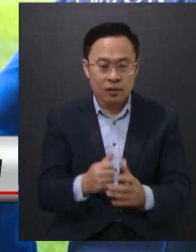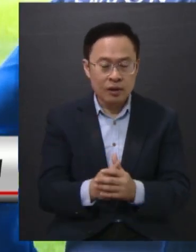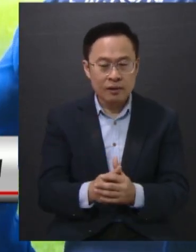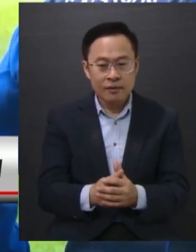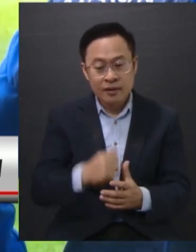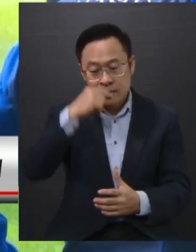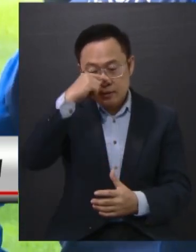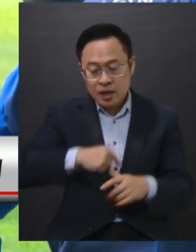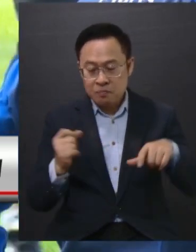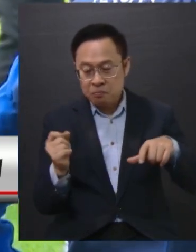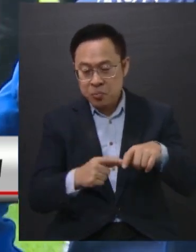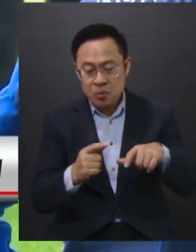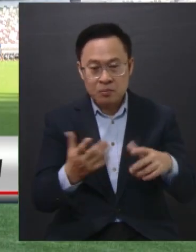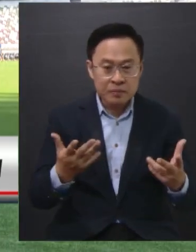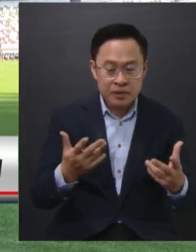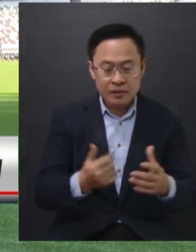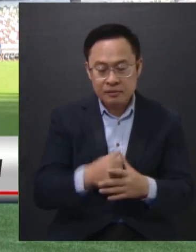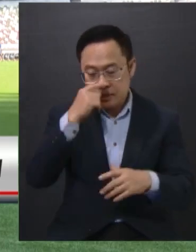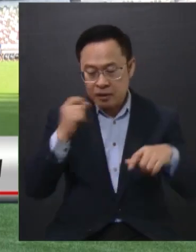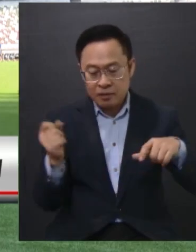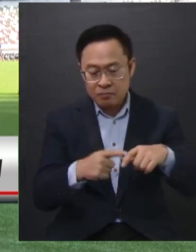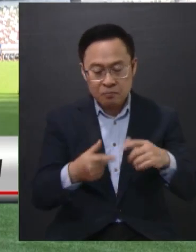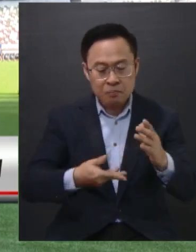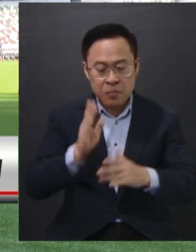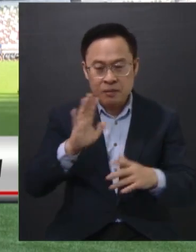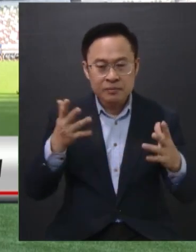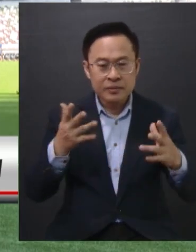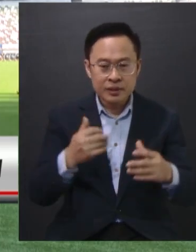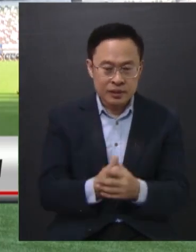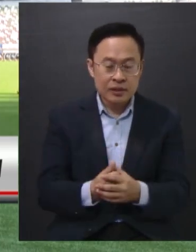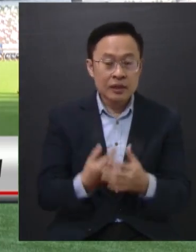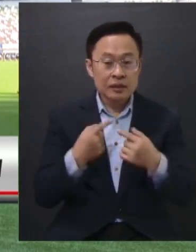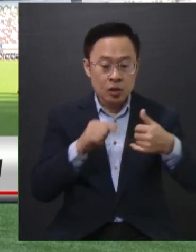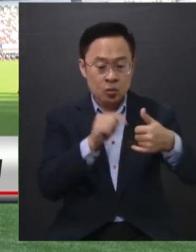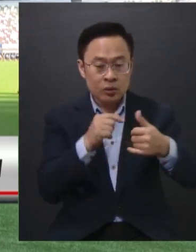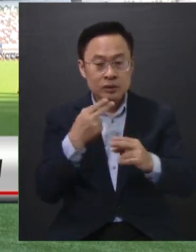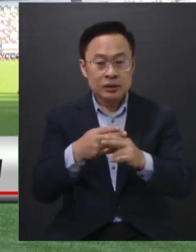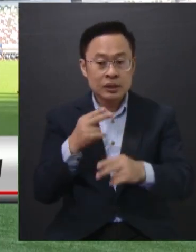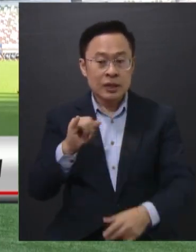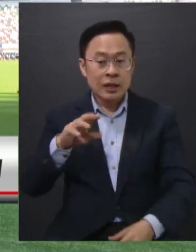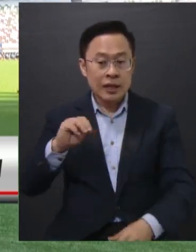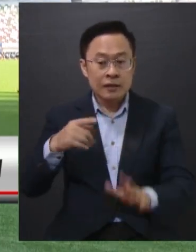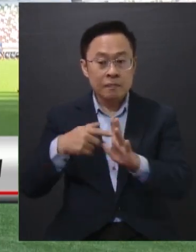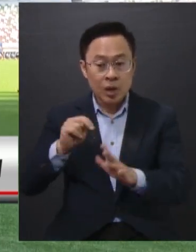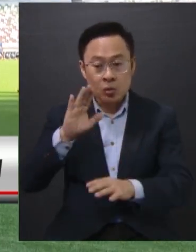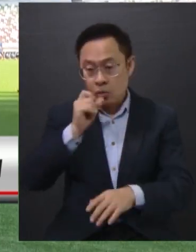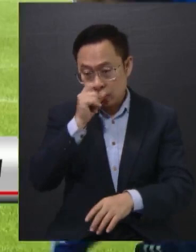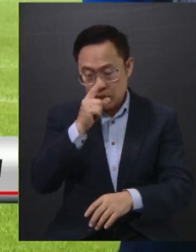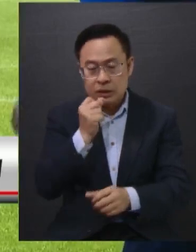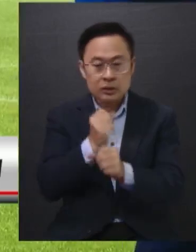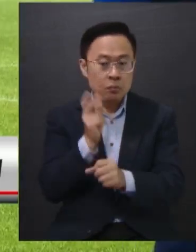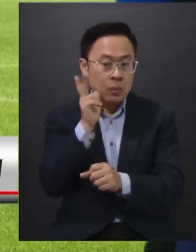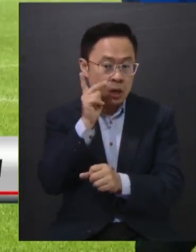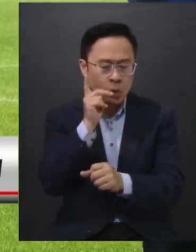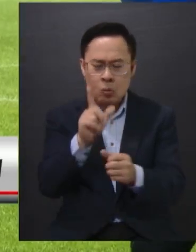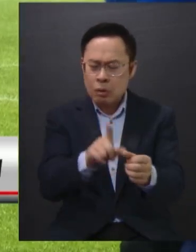อบเน ี่ ย เสียงพี่เจนี่ดูออกเลยนะคะ นะฮะเอาไปดูดีกรีกันหน่อยไอมานจาด้าเนี่ยถือว่าเป็นผู้สื่อข่าวอาวุโสนะครับแล้วก็ตามข้อมูลระ